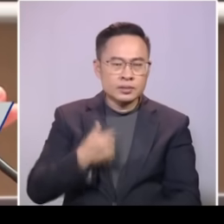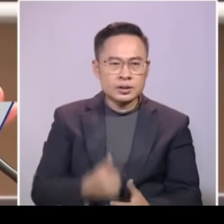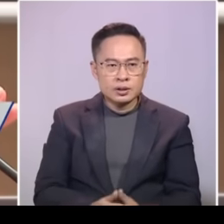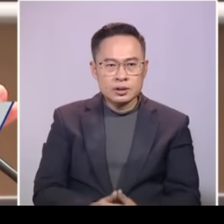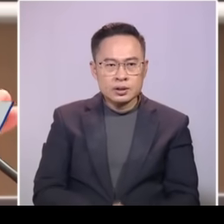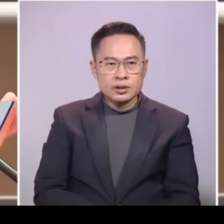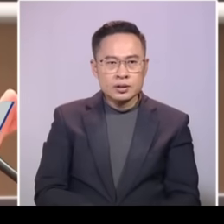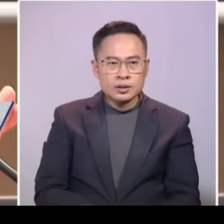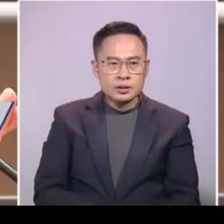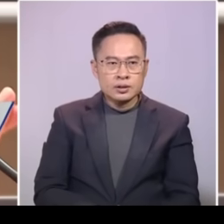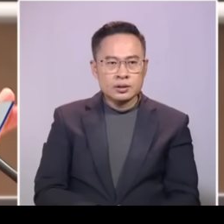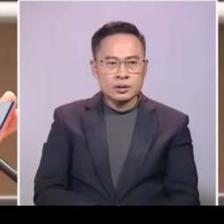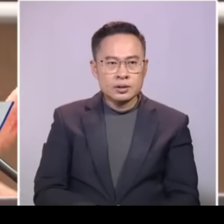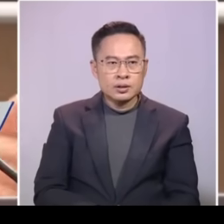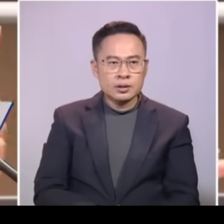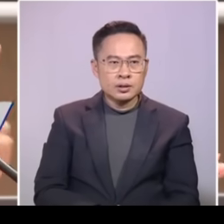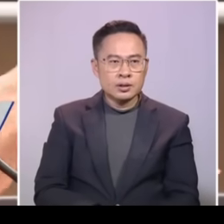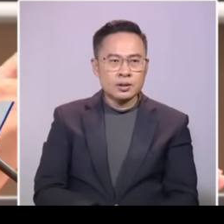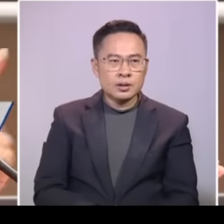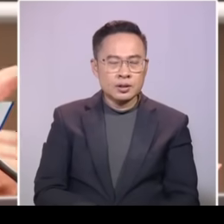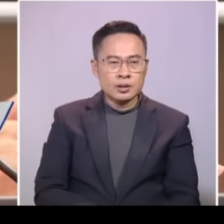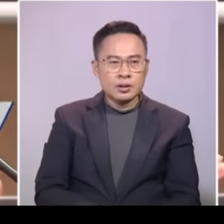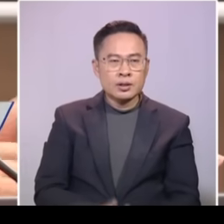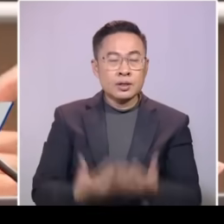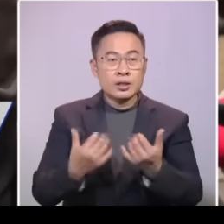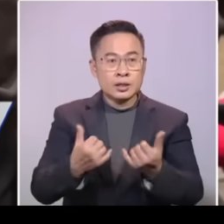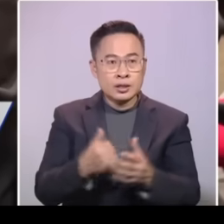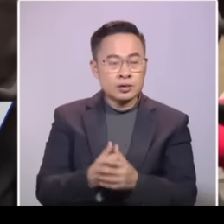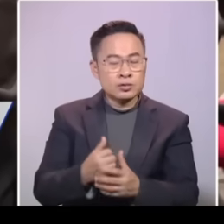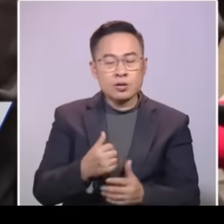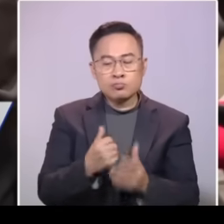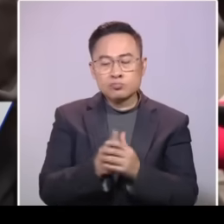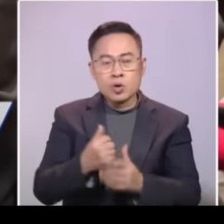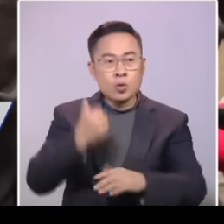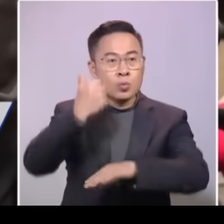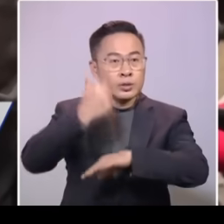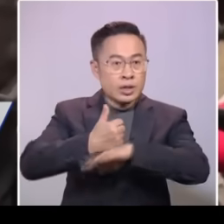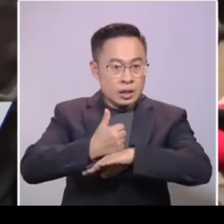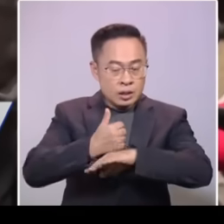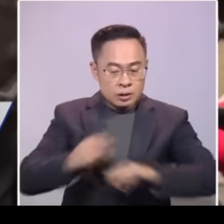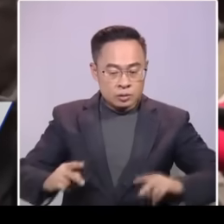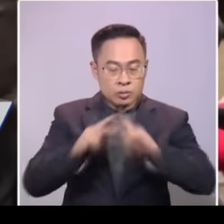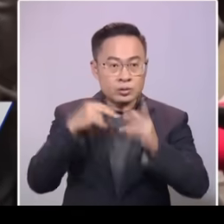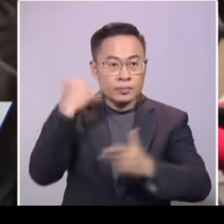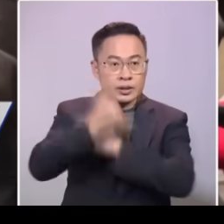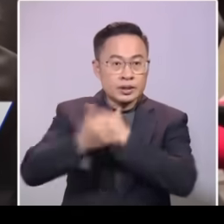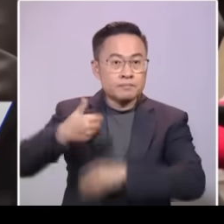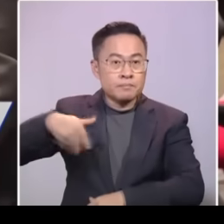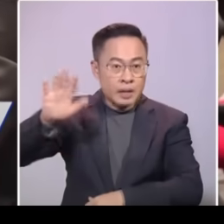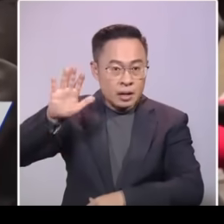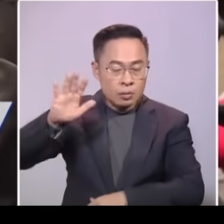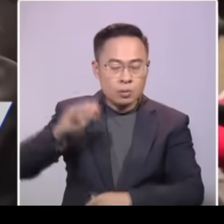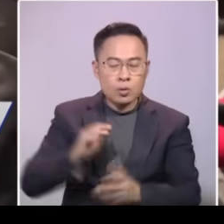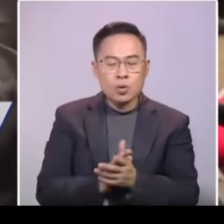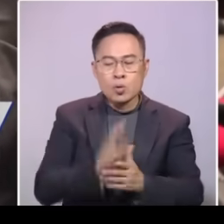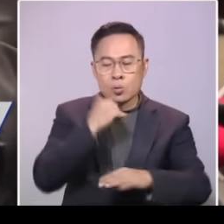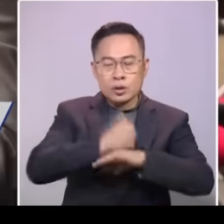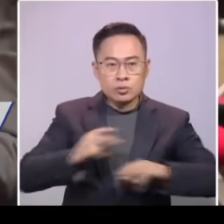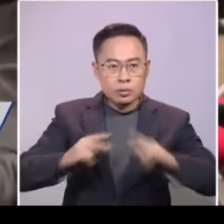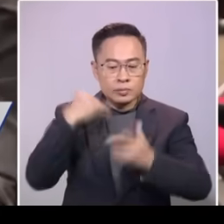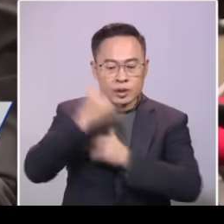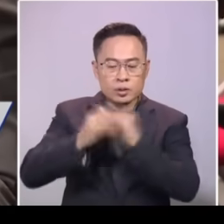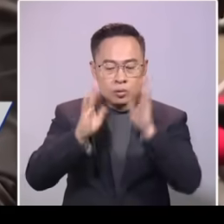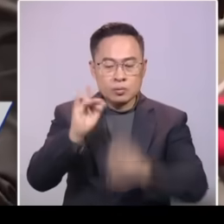เป็นรอยร้าวระยะสั้นเท่านั้นแล้วก็เชื่อว่าการหาตัวรัฐมนตรีว่าการกระทรวงการต่างประเทศคนใหม่ไม่น่าจะยาก